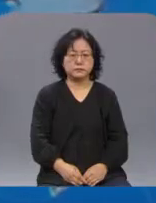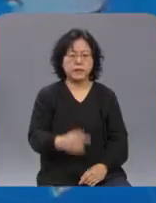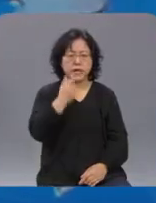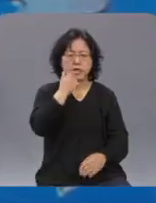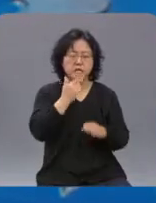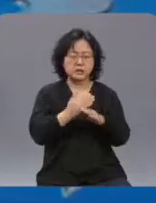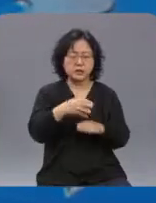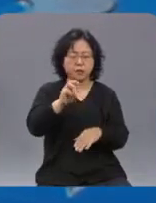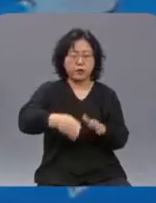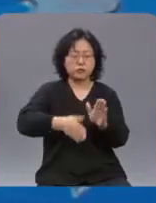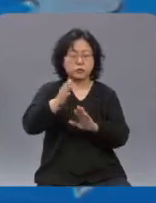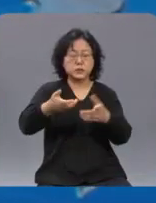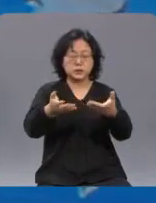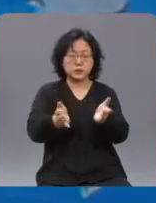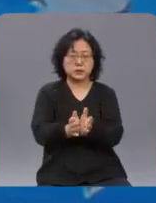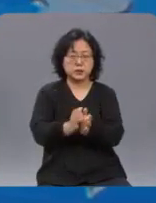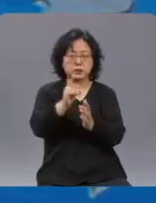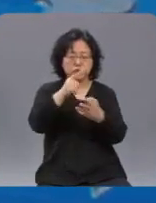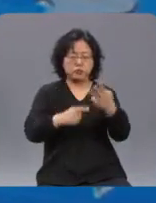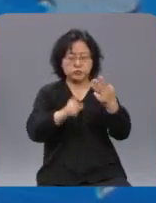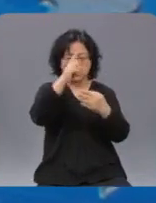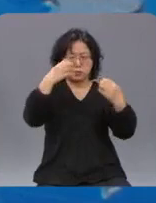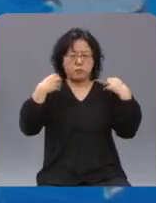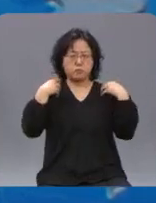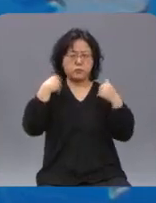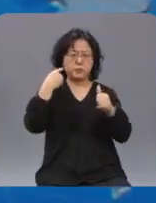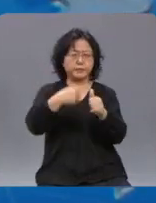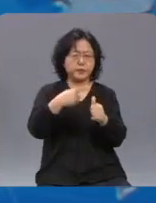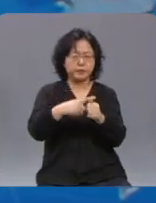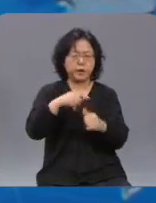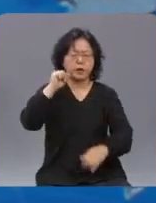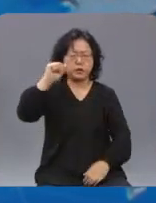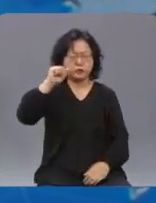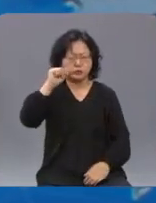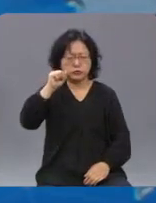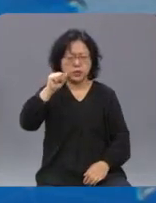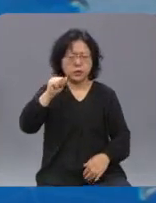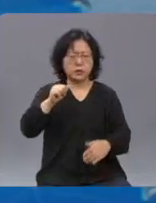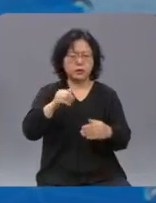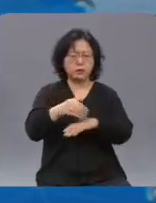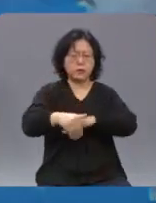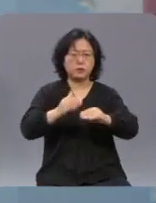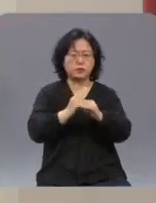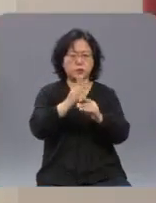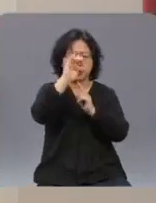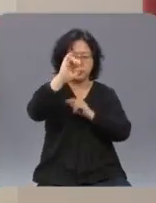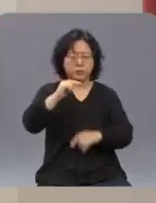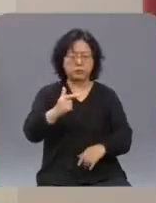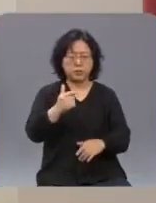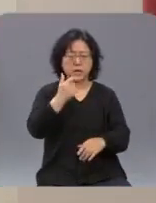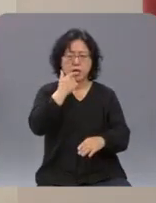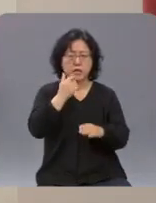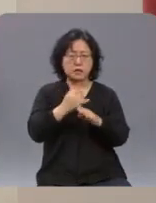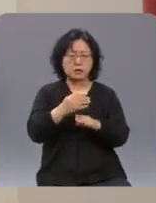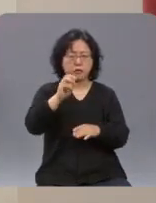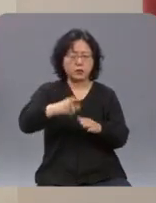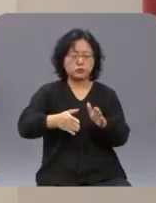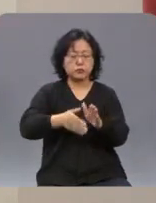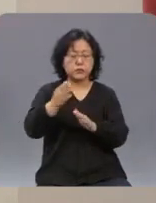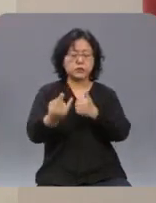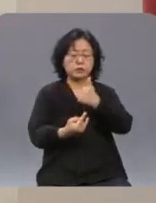더불어민주당 광주시당이 윤성여정권 규탄투쟁에 적극 나서기로 했습니다 이병훈 민주당 광주시당